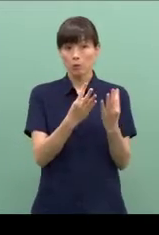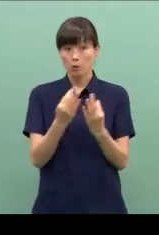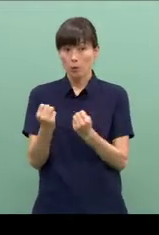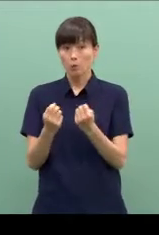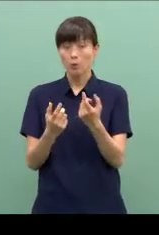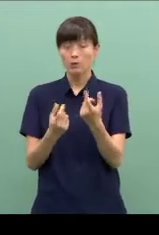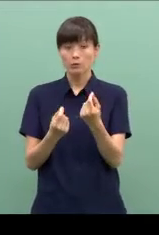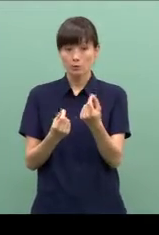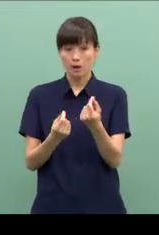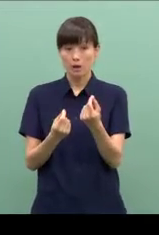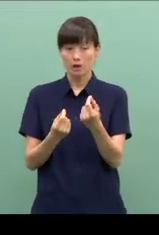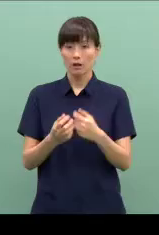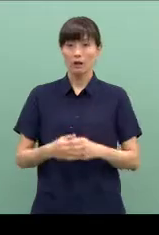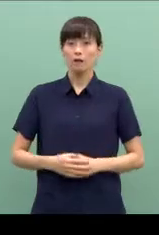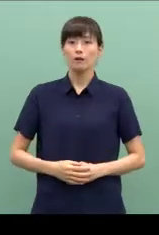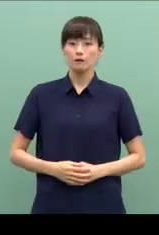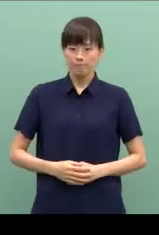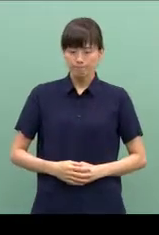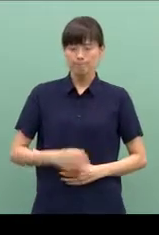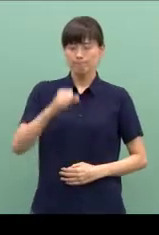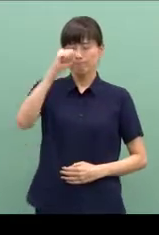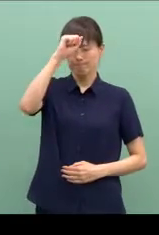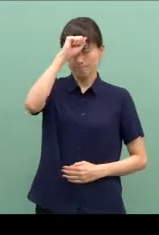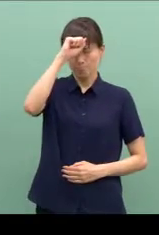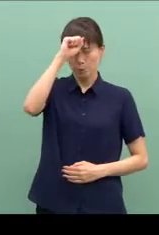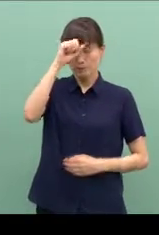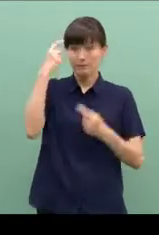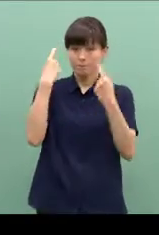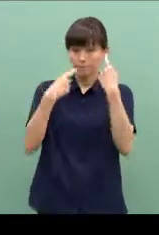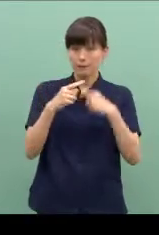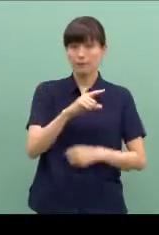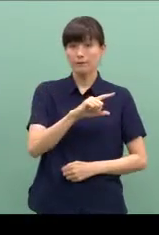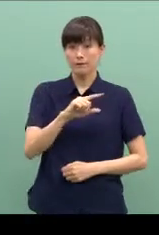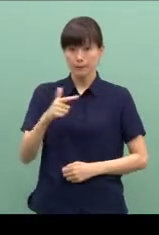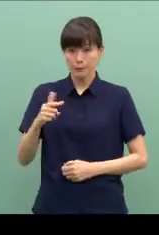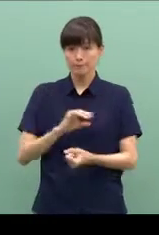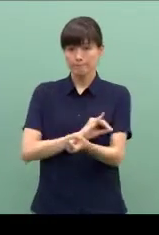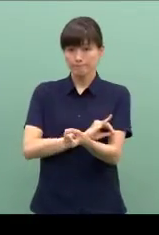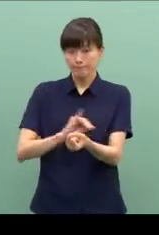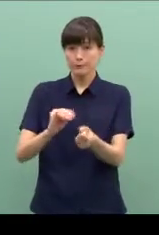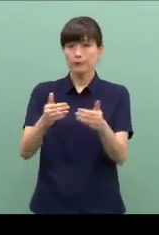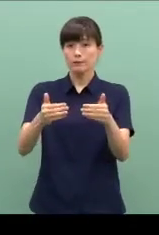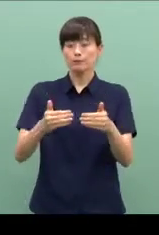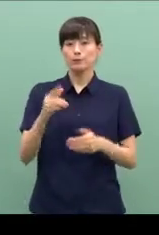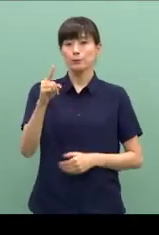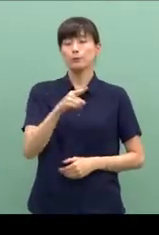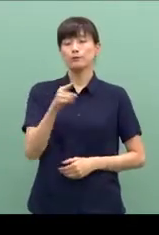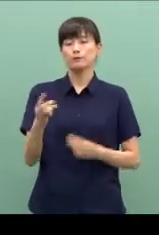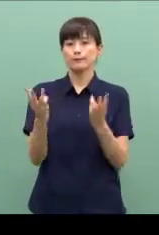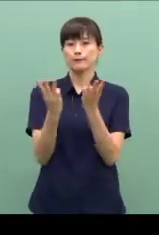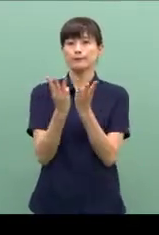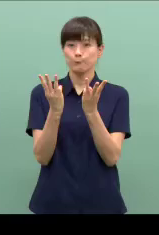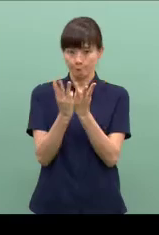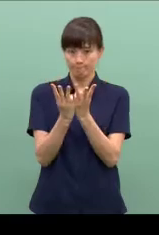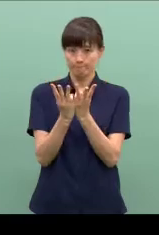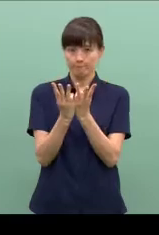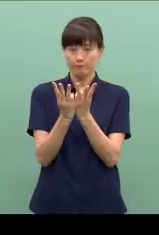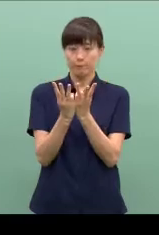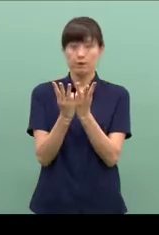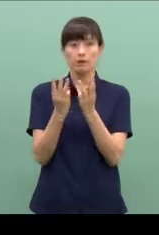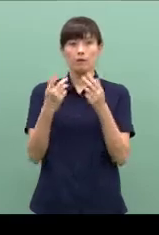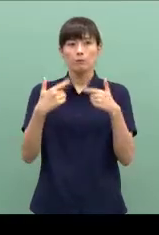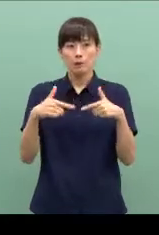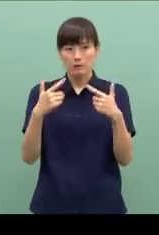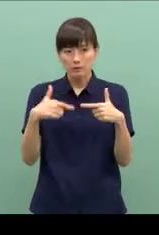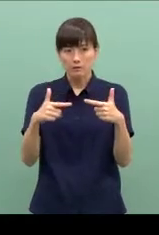数字ですね。 実は病気や怪我で血液を必要としている人の数なんだよ。 毎